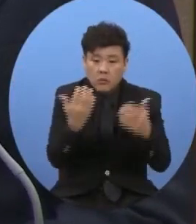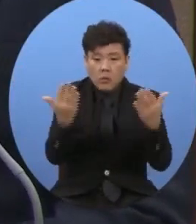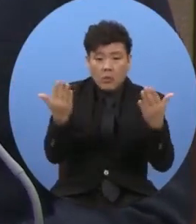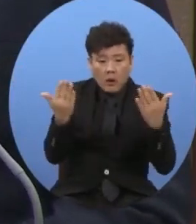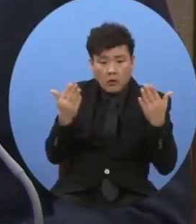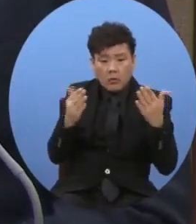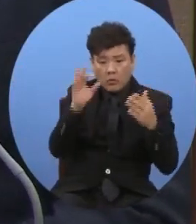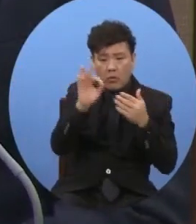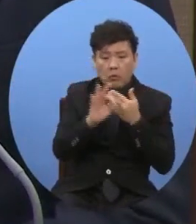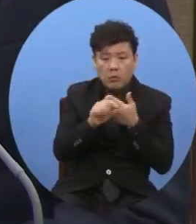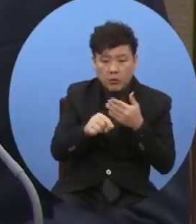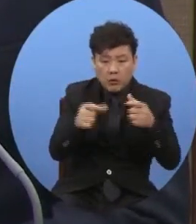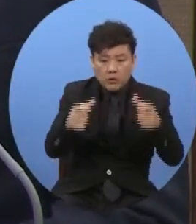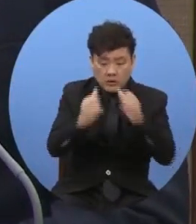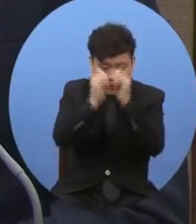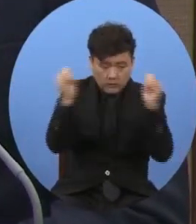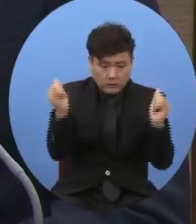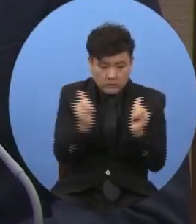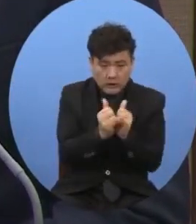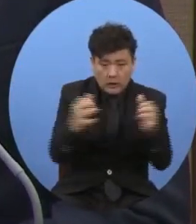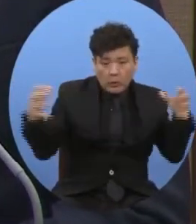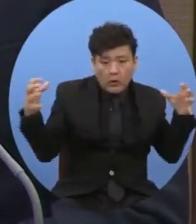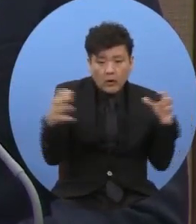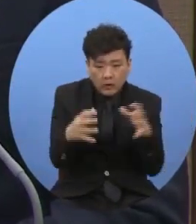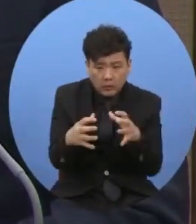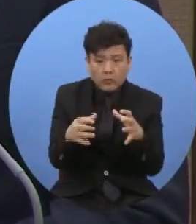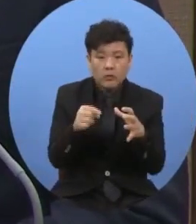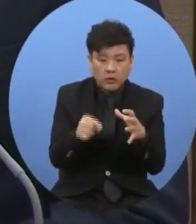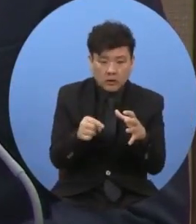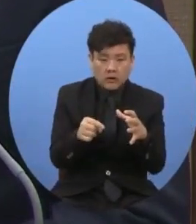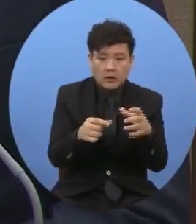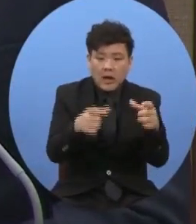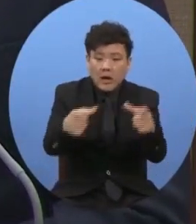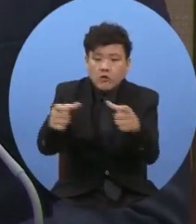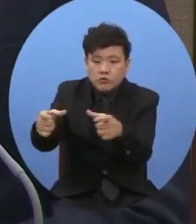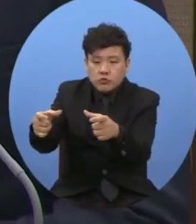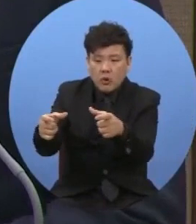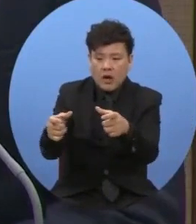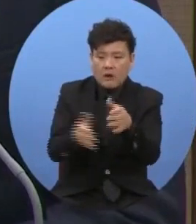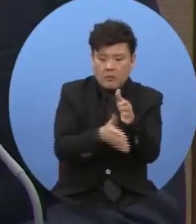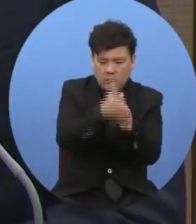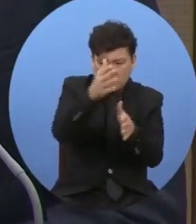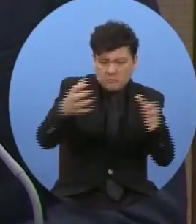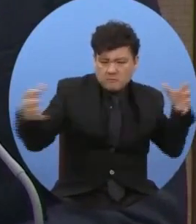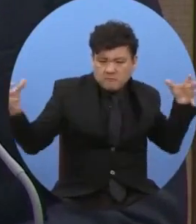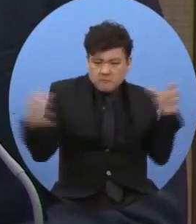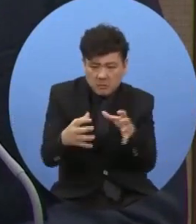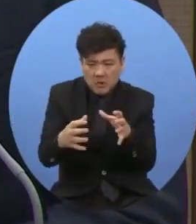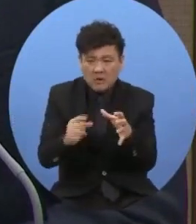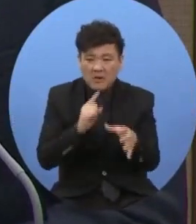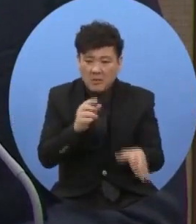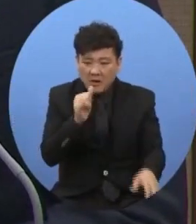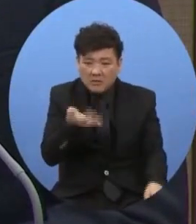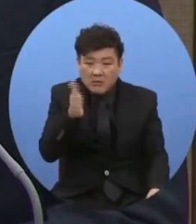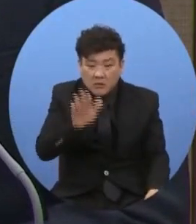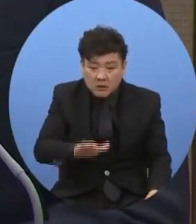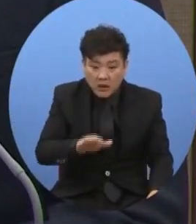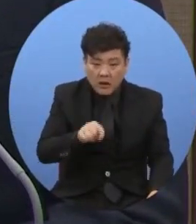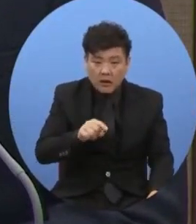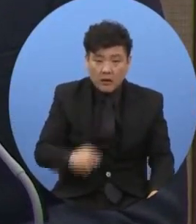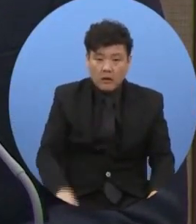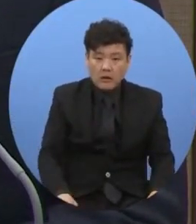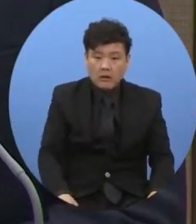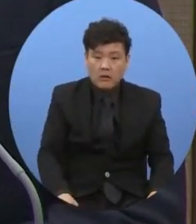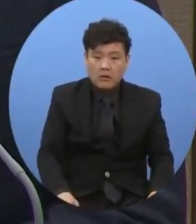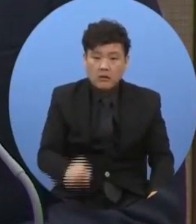뭐 지역사회와 협력해야 된다, 뭐 지방자치단체와 연계해야 된다라는 내용이 상당수 발견이 됩니다. 혹시 사전에 뭐 이런 내용을 뭐